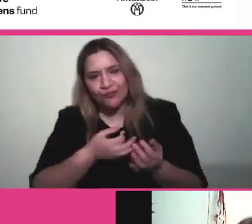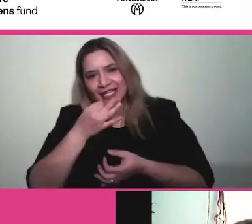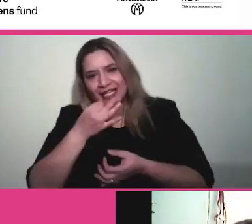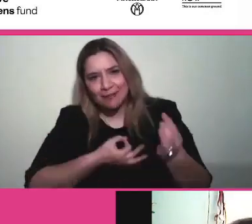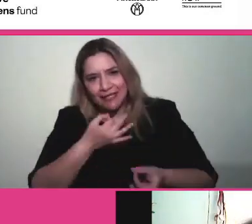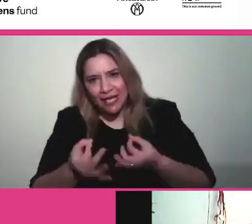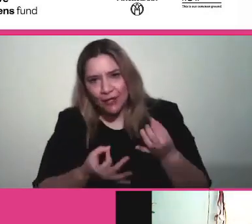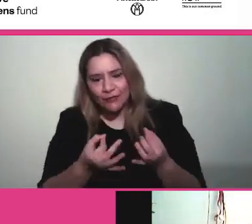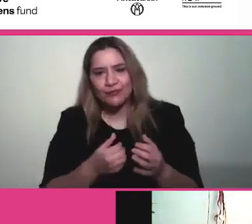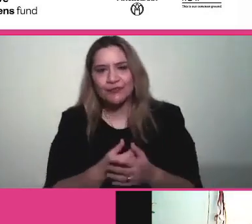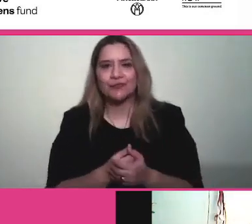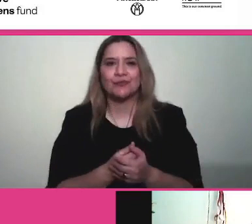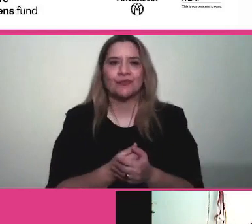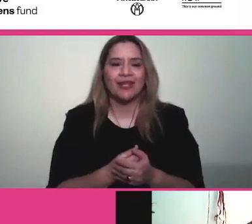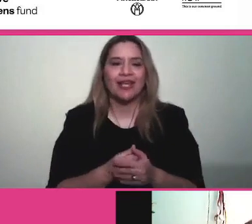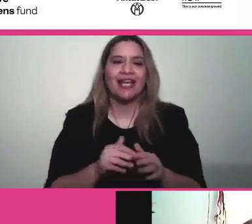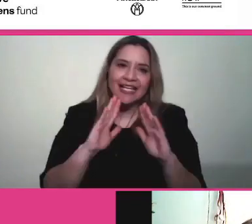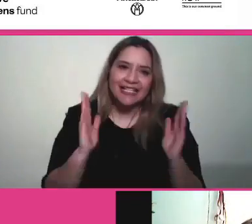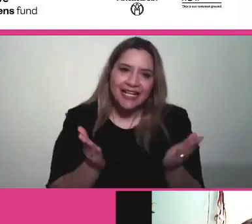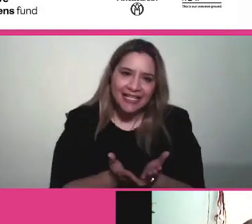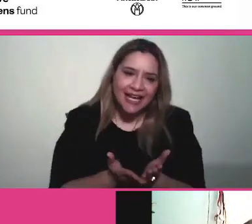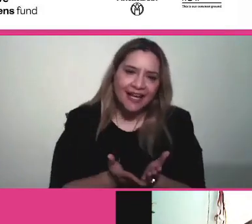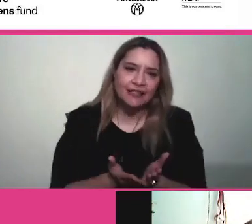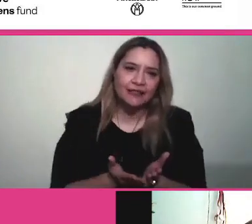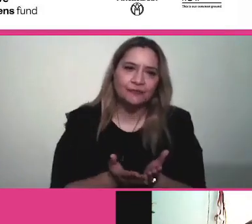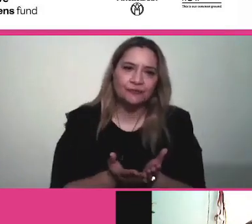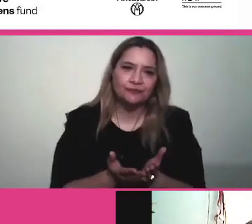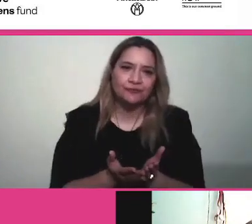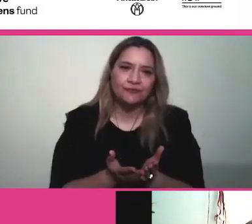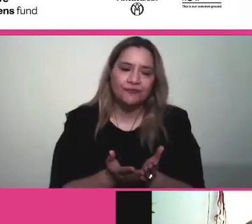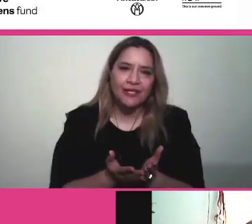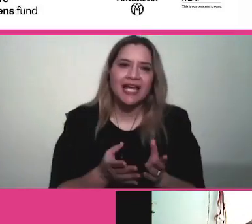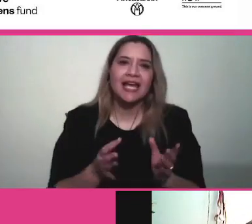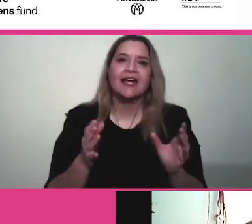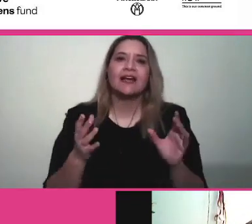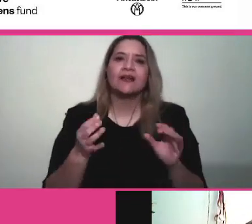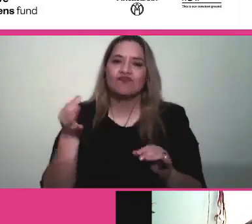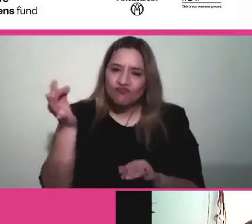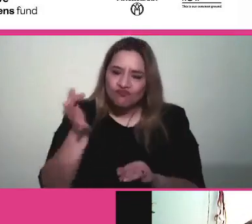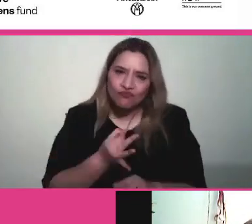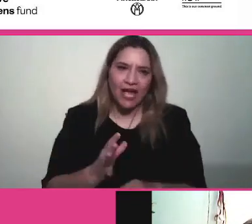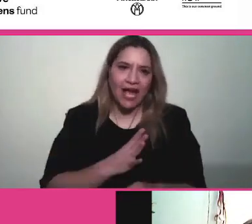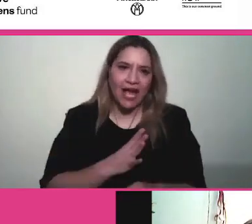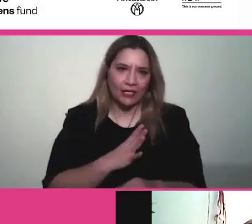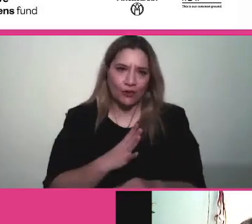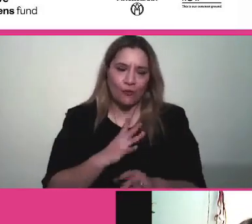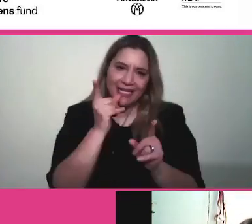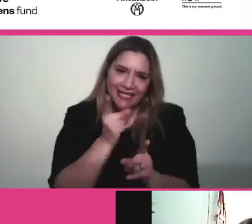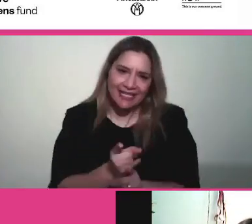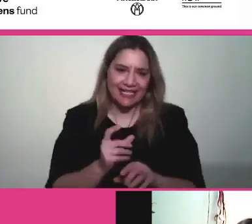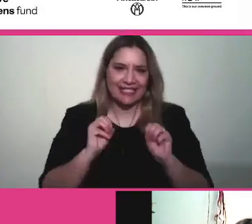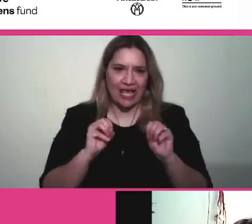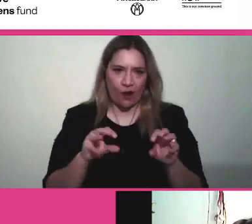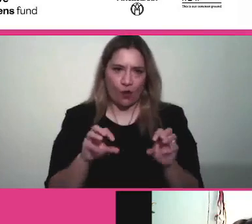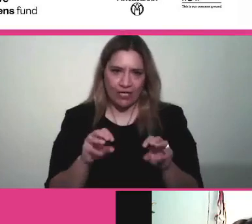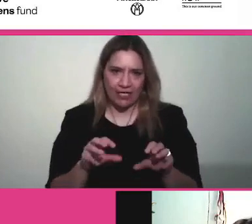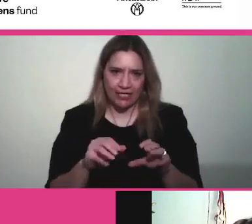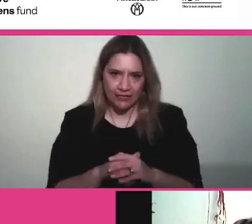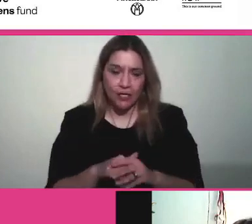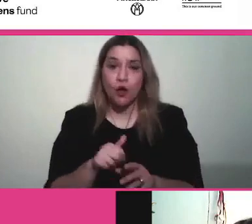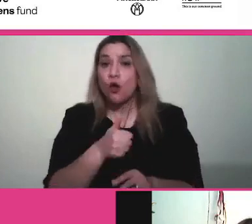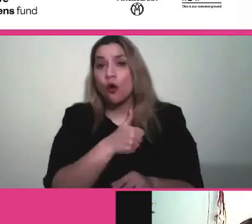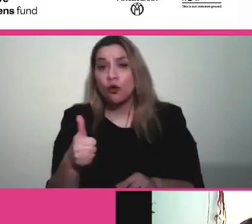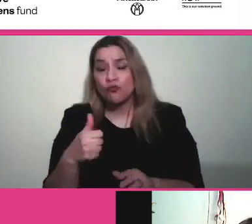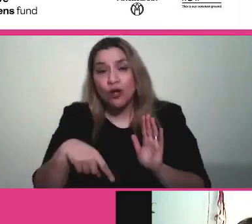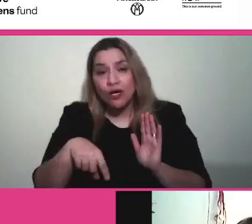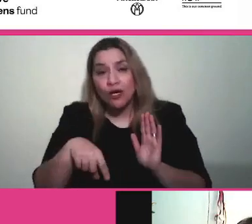συμμετάσχω σήμερα. Και γενικώς έχω συνεργαστεί με εξαιρετικά άτομα της ειδικής αγωγής, γιατί δεν είναι μόνο τα μελανά σημεία